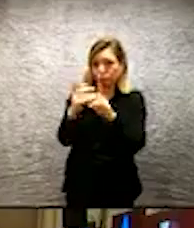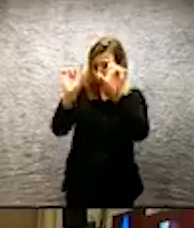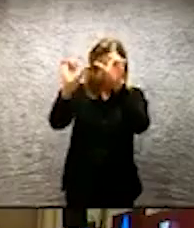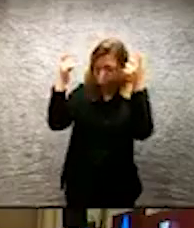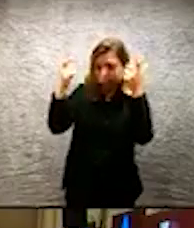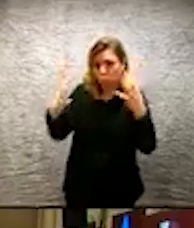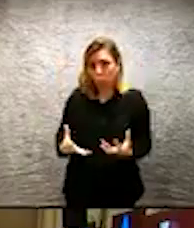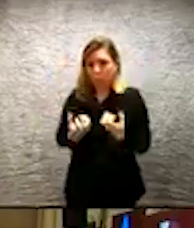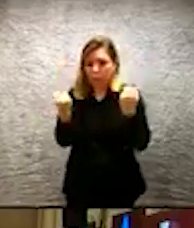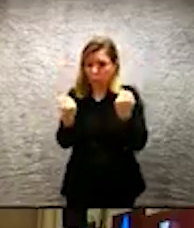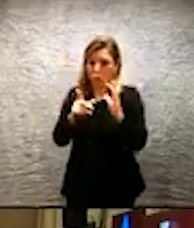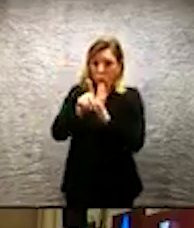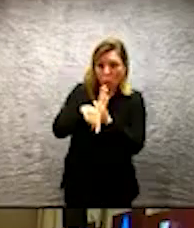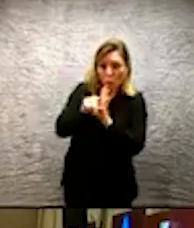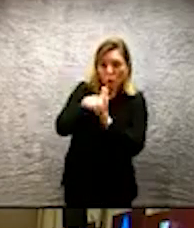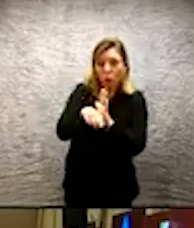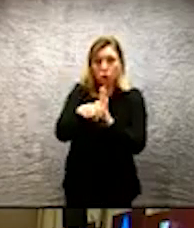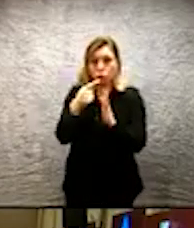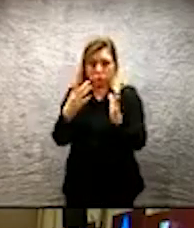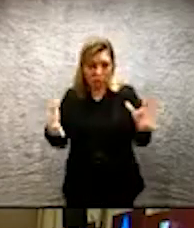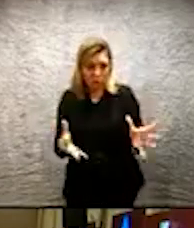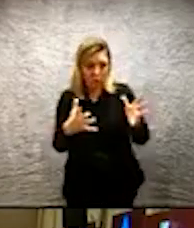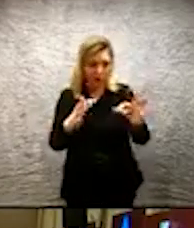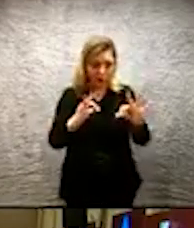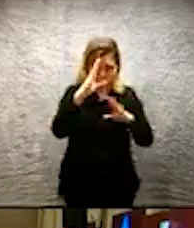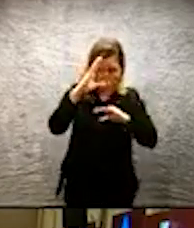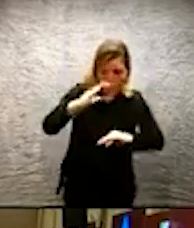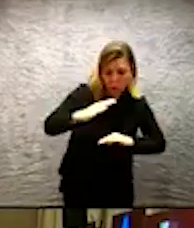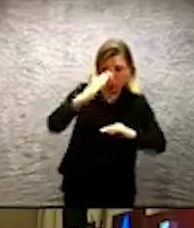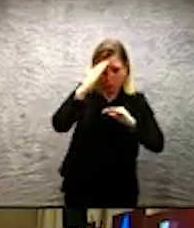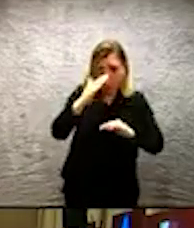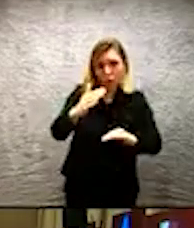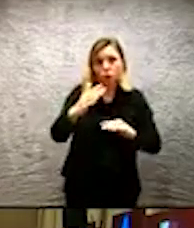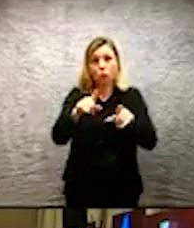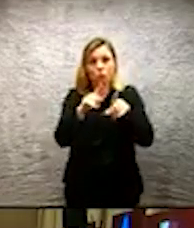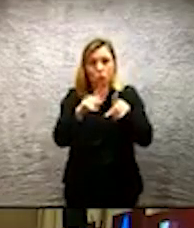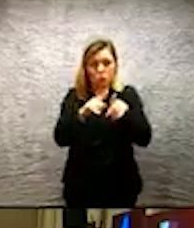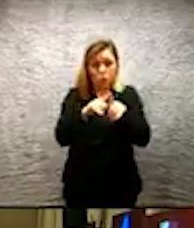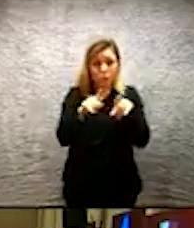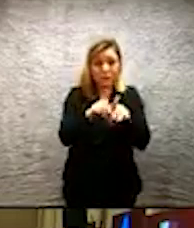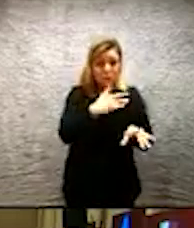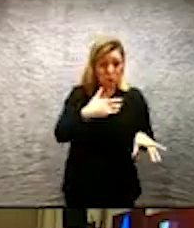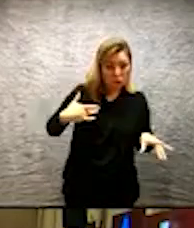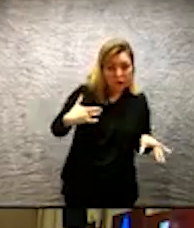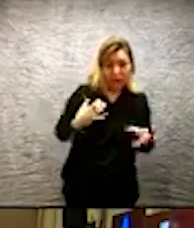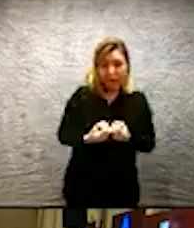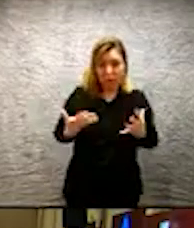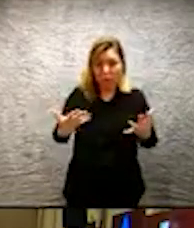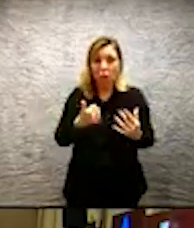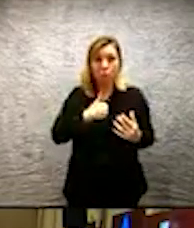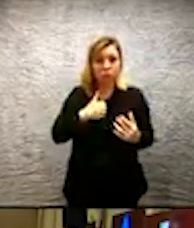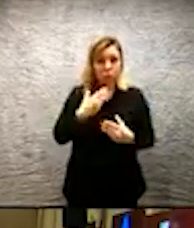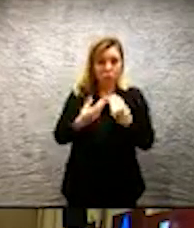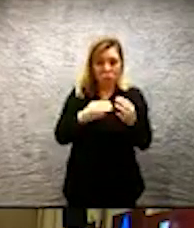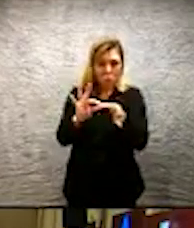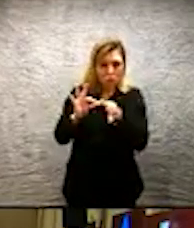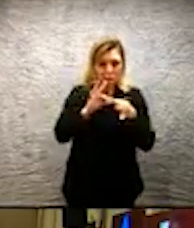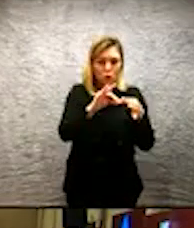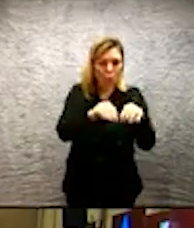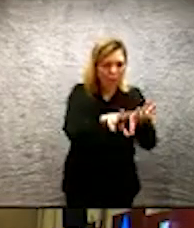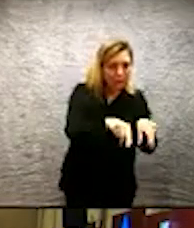la confiance en soi aussi, la santé et le développement personnel, tout comme la cohésion d'équipe et la cohésion du club ado qui va se